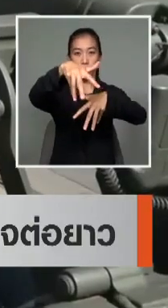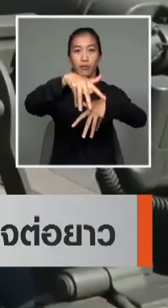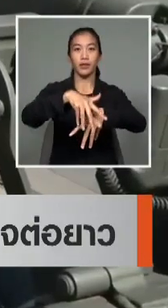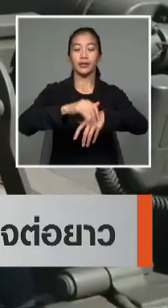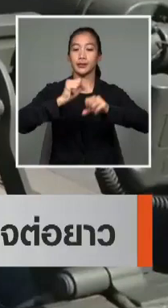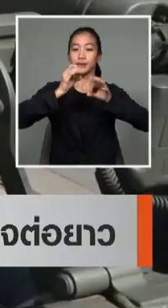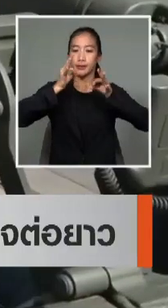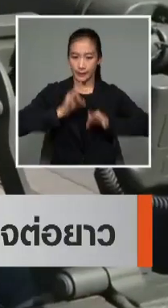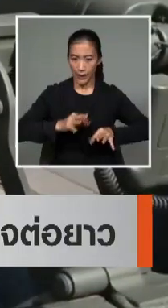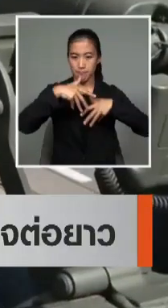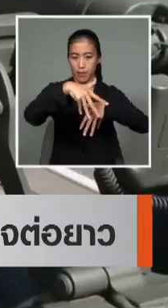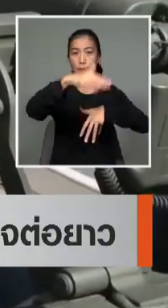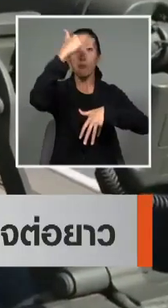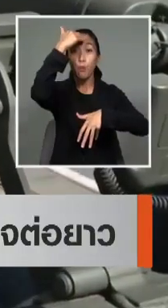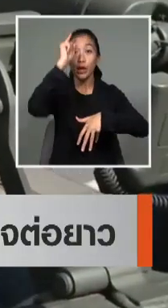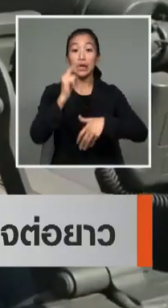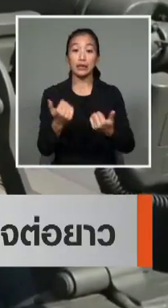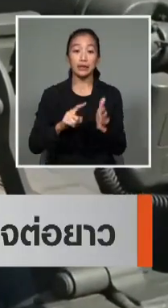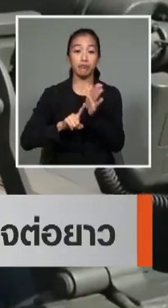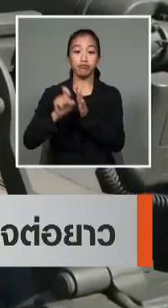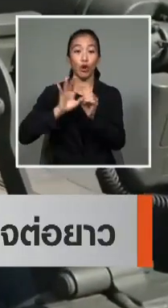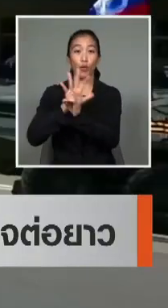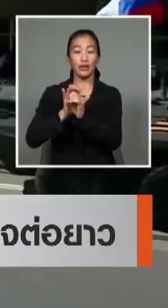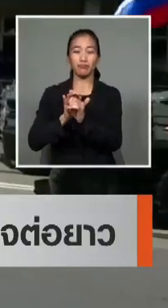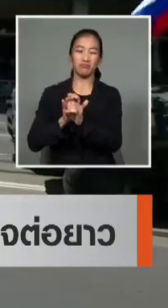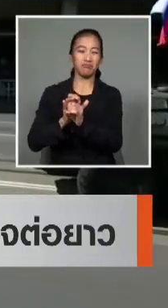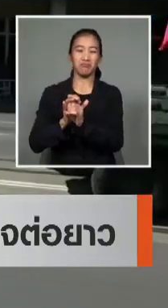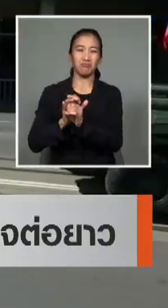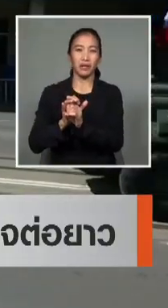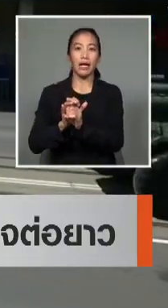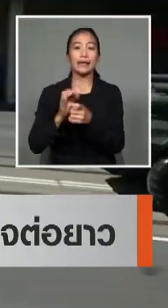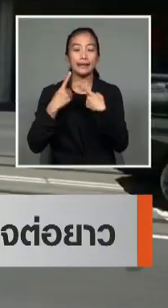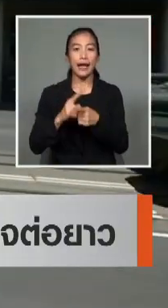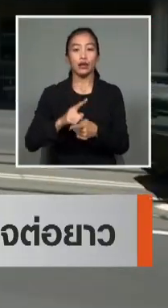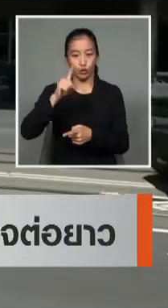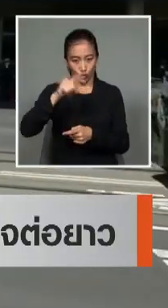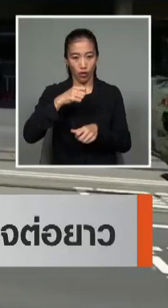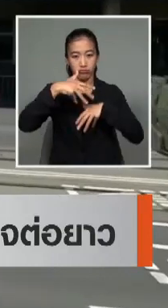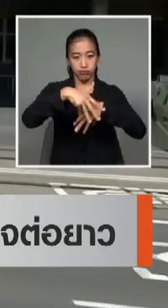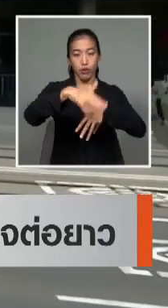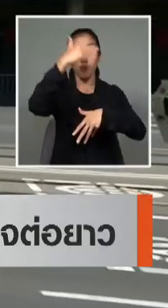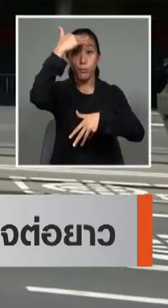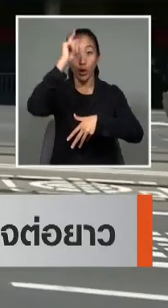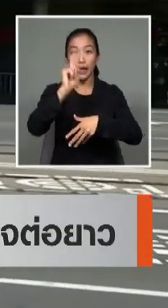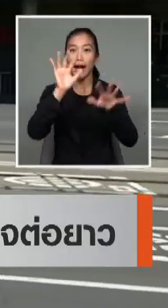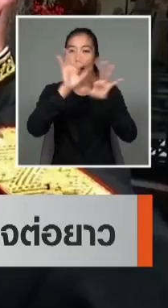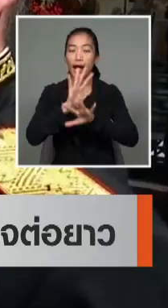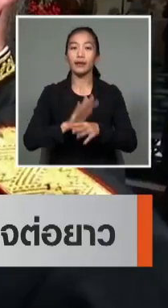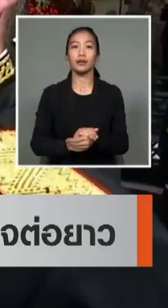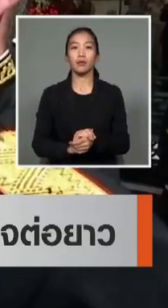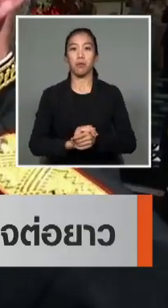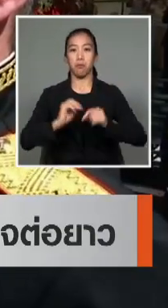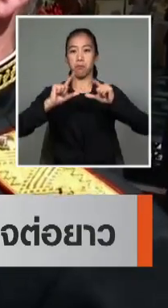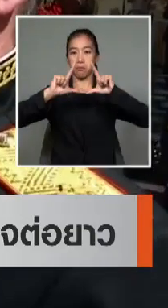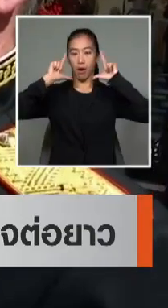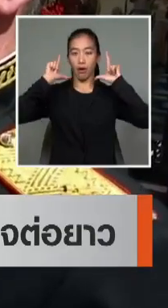ามเนี่ยแต่ต้องทำนะคะเพราะว่าปูตินเขาเชื่อว่าการจัดสวนสนามเป็นการยืนยันถึงความยิ่งใหญ่ของผู้นำรัสเซียและความยิ่งใหญ่ของประเทศ